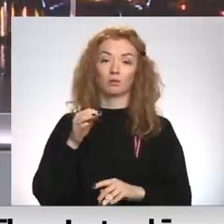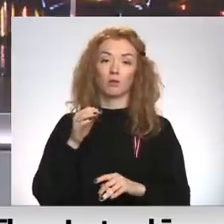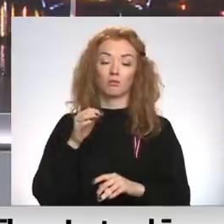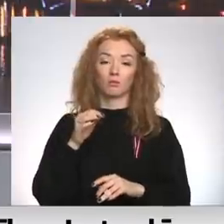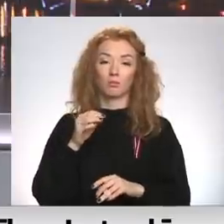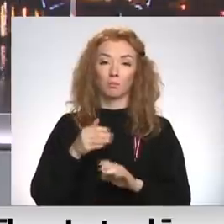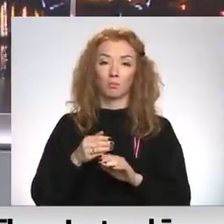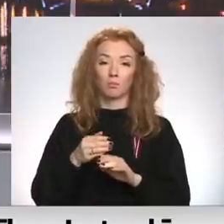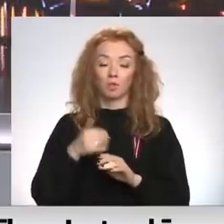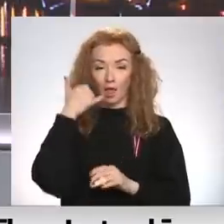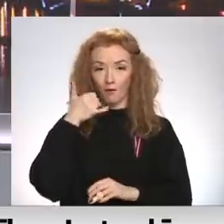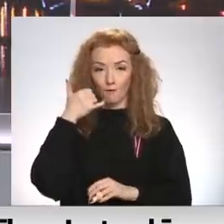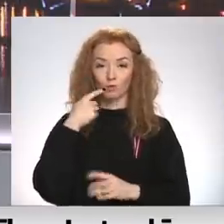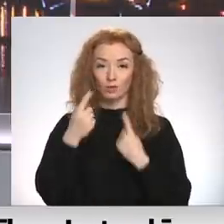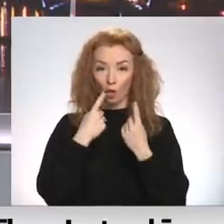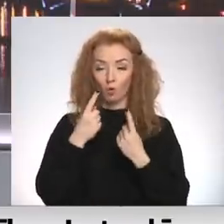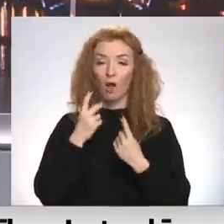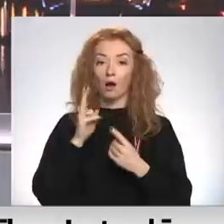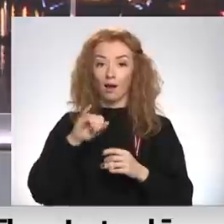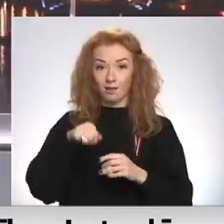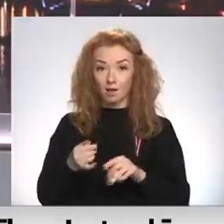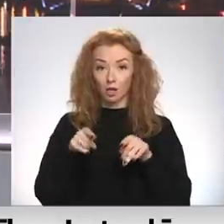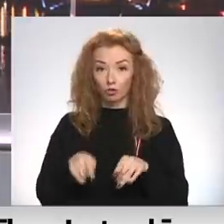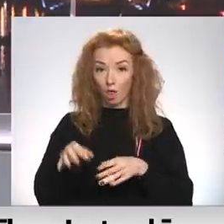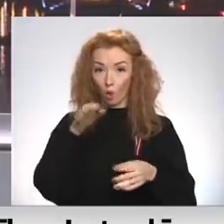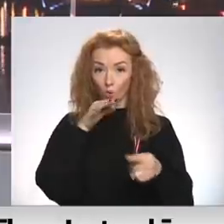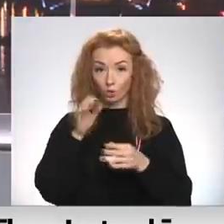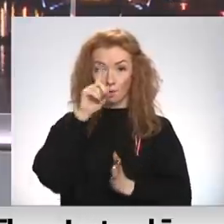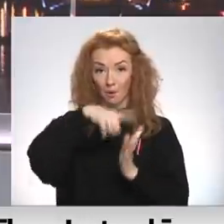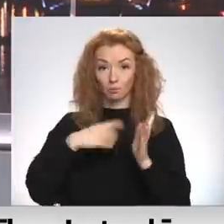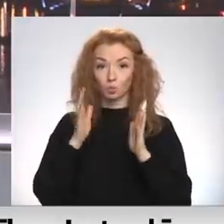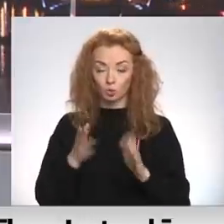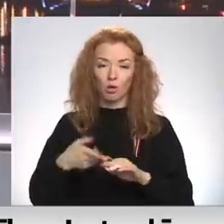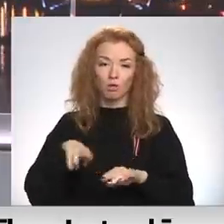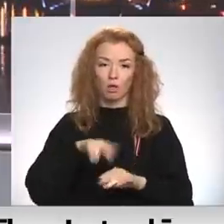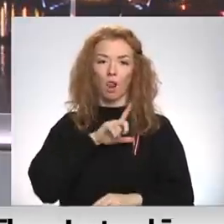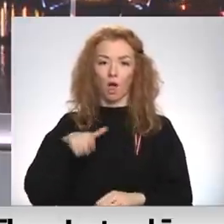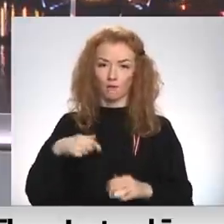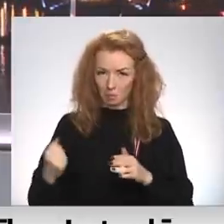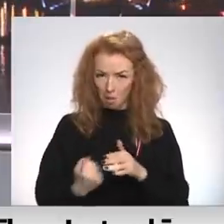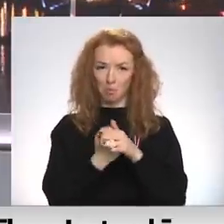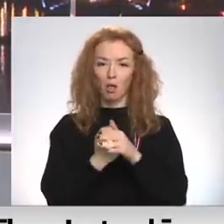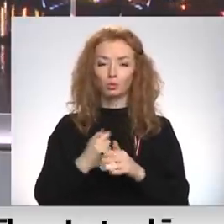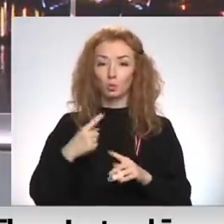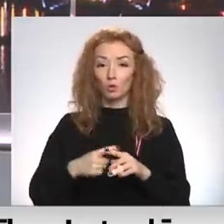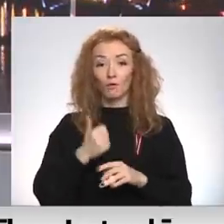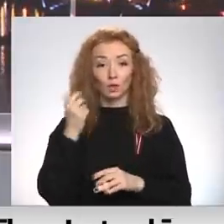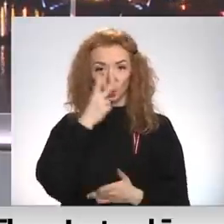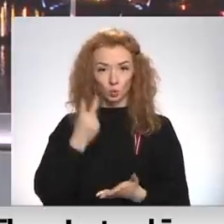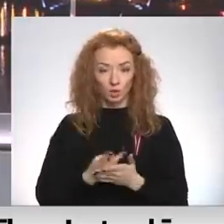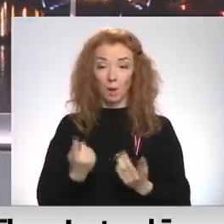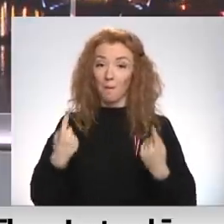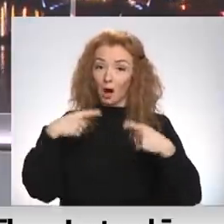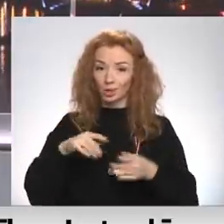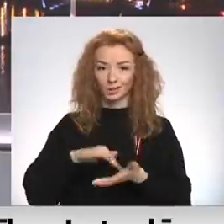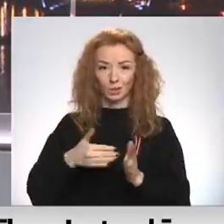Briseli, pirms brīža telefona sarunā informēja, ja šāds konsultācija pieprasījums būs, tad Latvija to atbalstīs. Viņaprāt, gan pašlaik